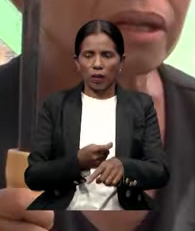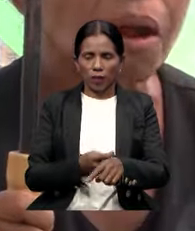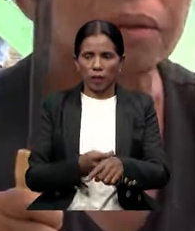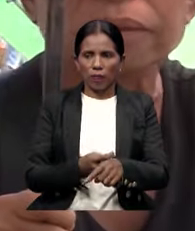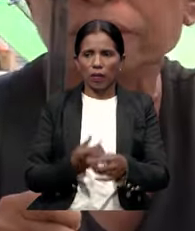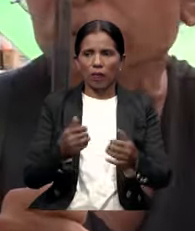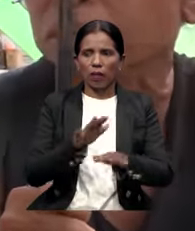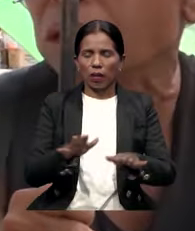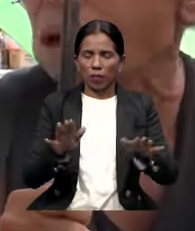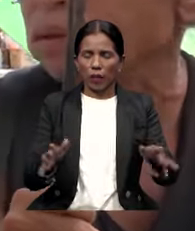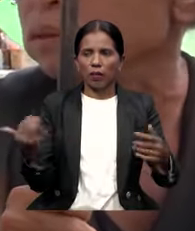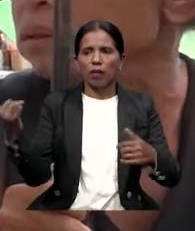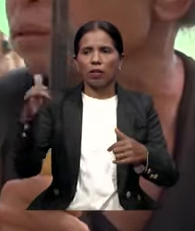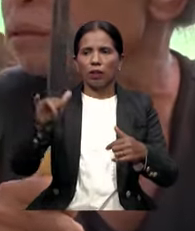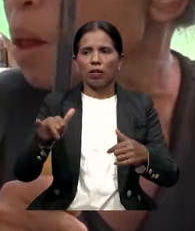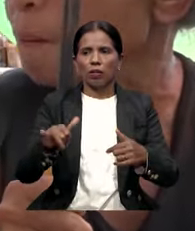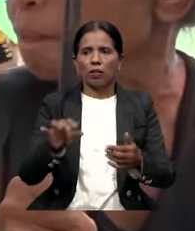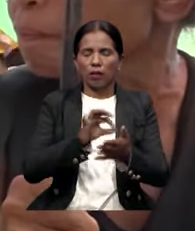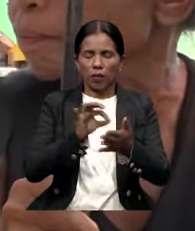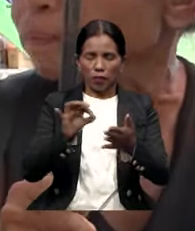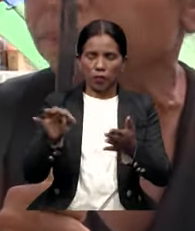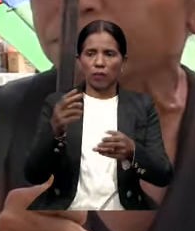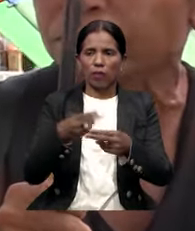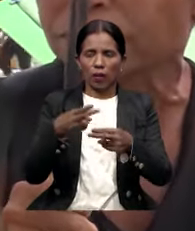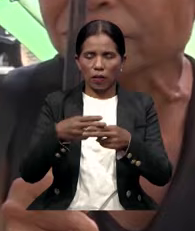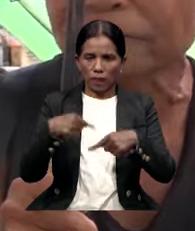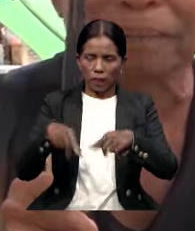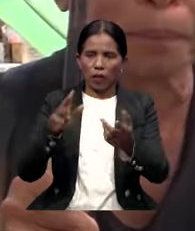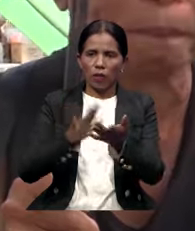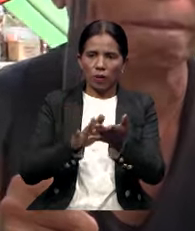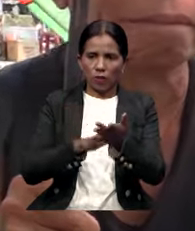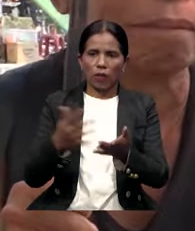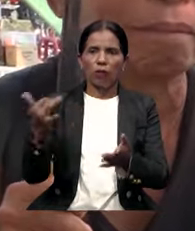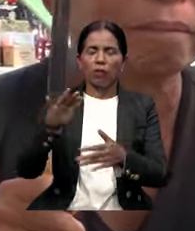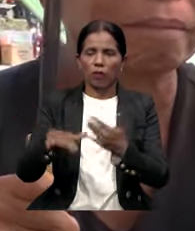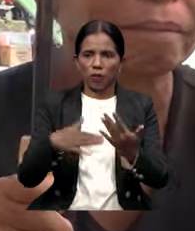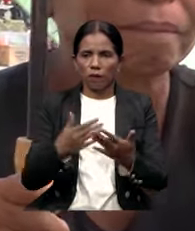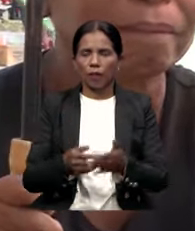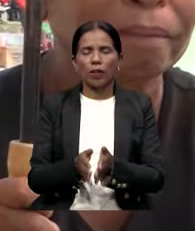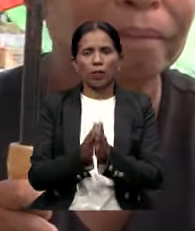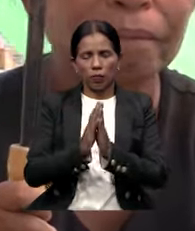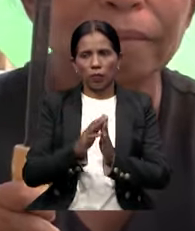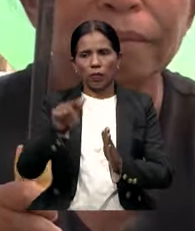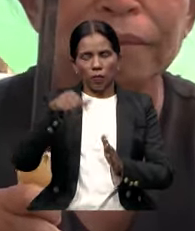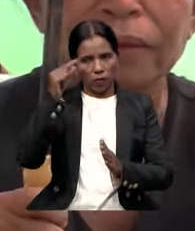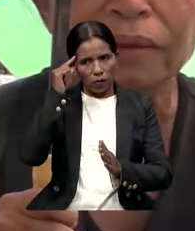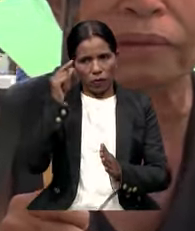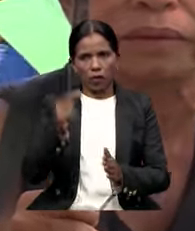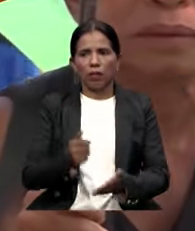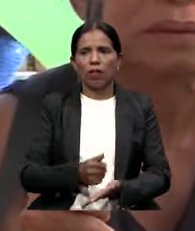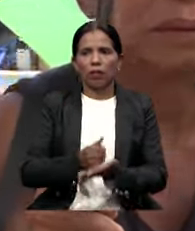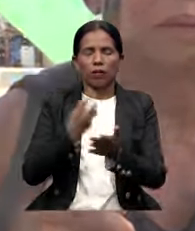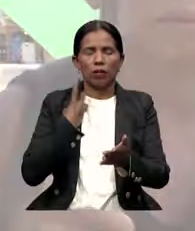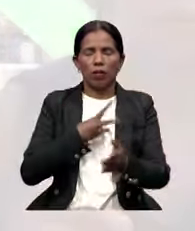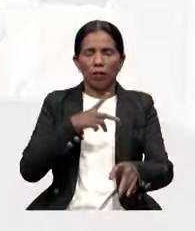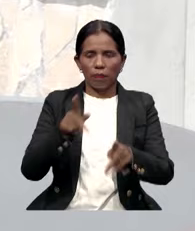tempu balabari sira resisto. Pa hiskola sira. Ne ba husu ba governo, tau matan mai ami pubu